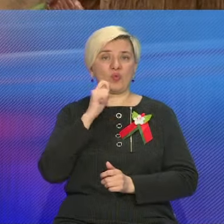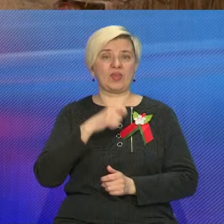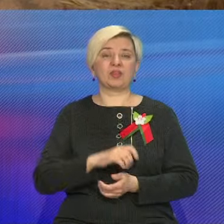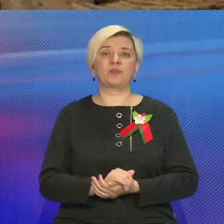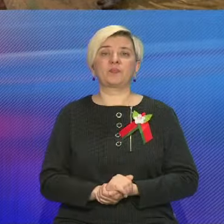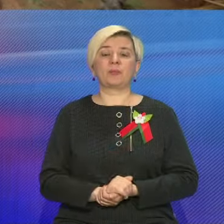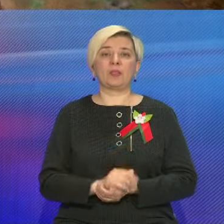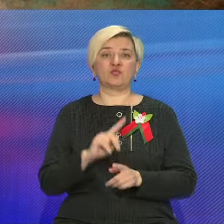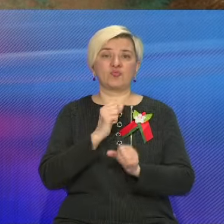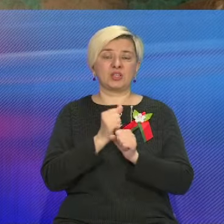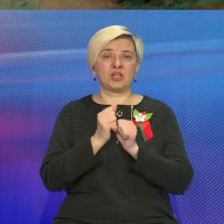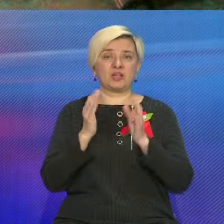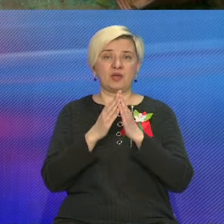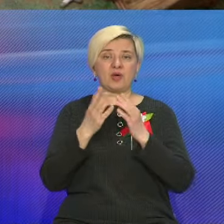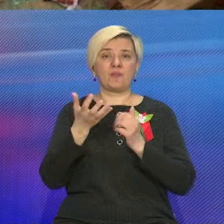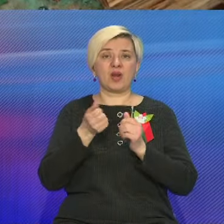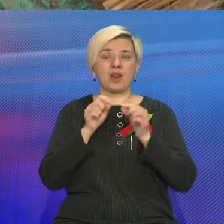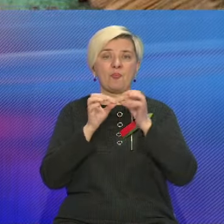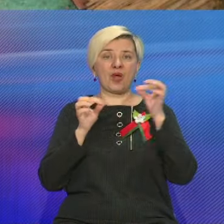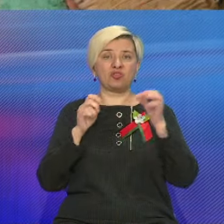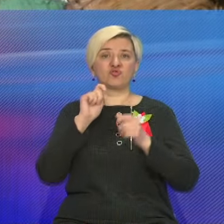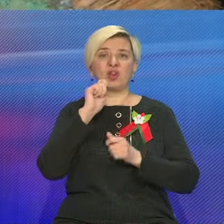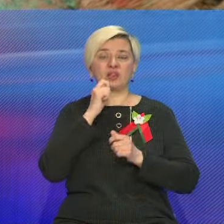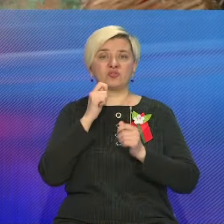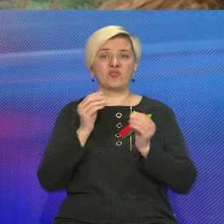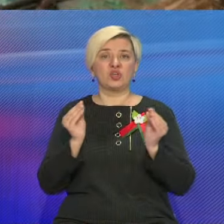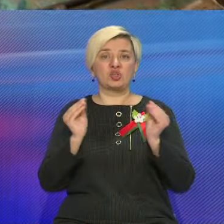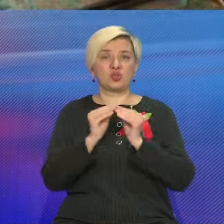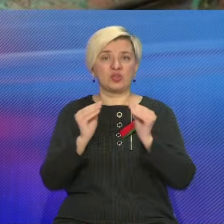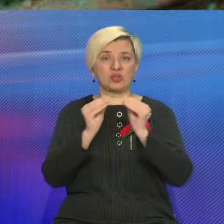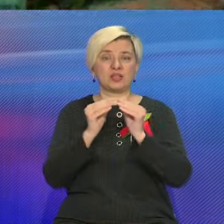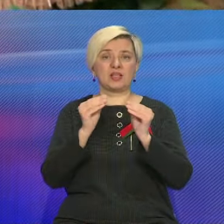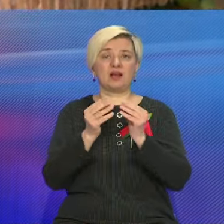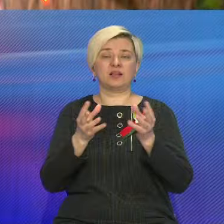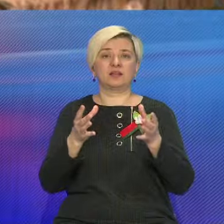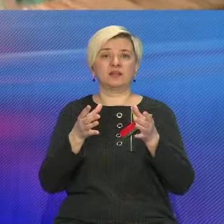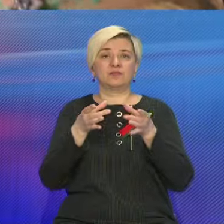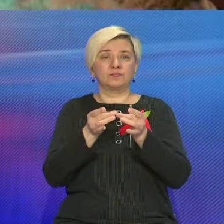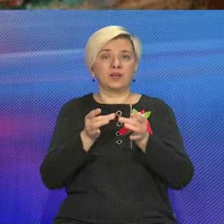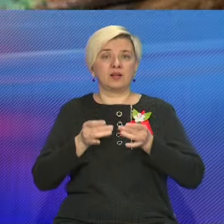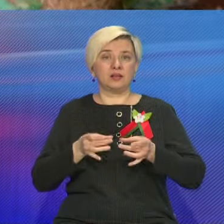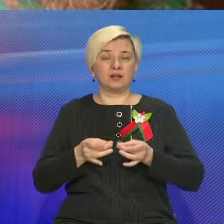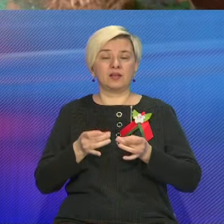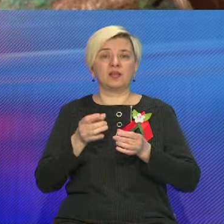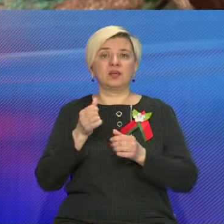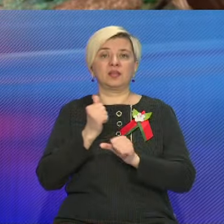леденцов. И за собой соединяли, склеивали, делали окошки. Чтобы сделать крышу, в деревне привозили